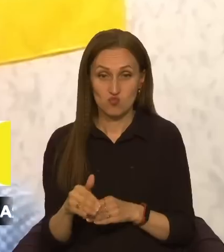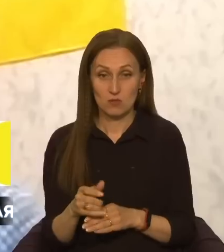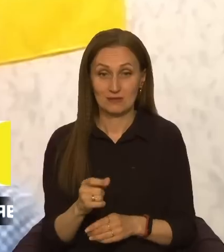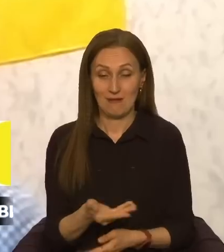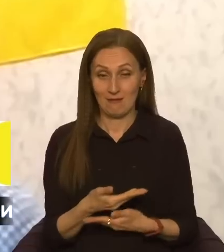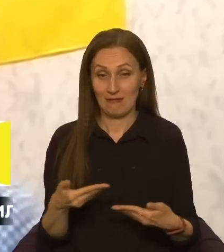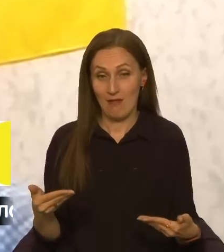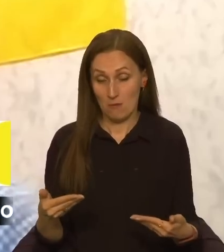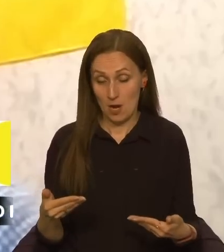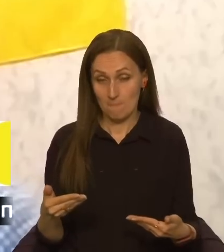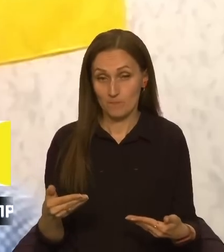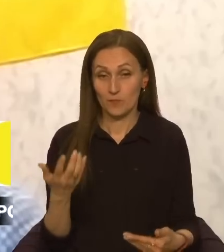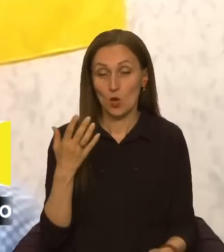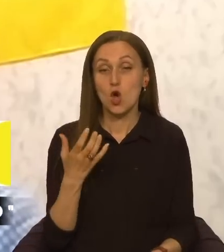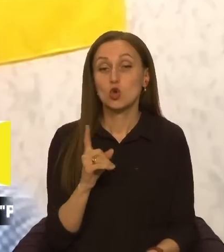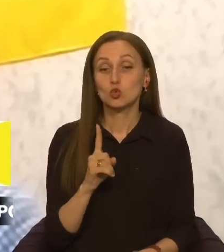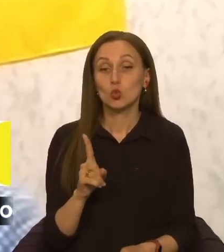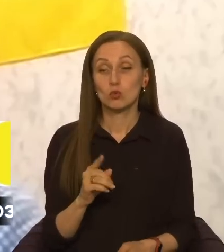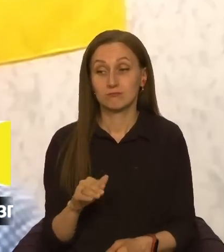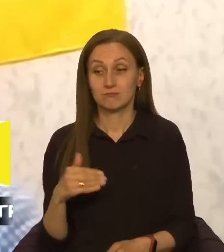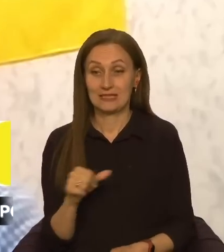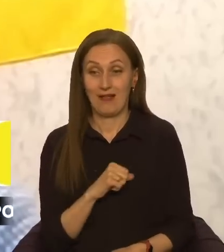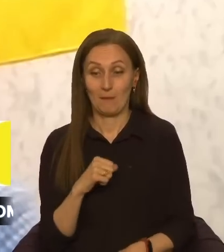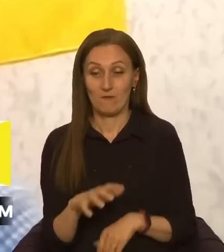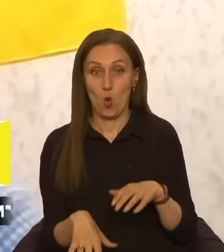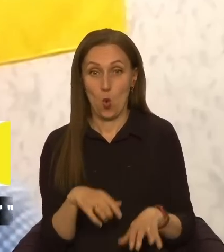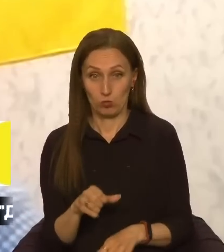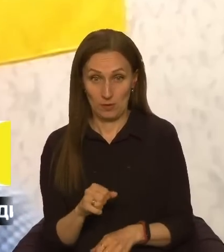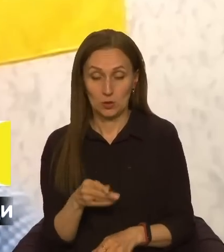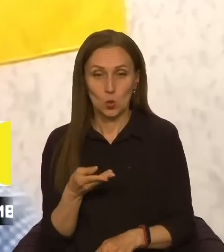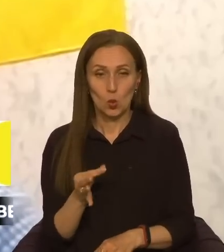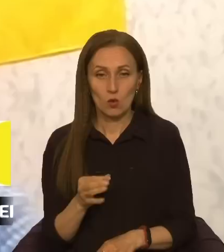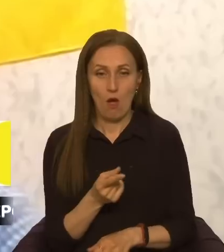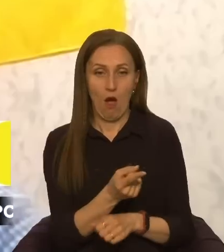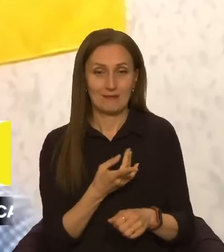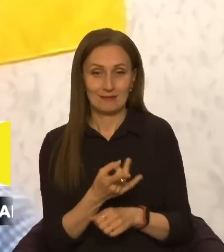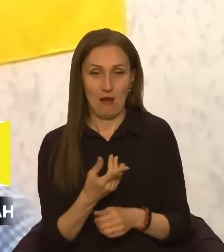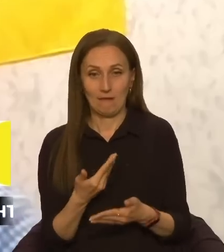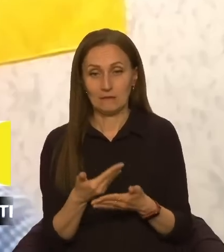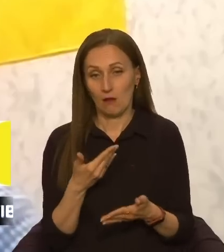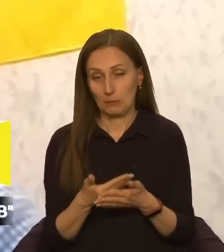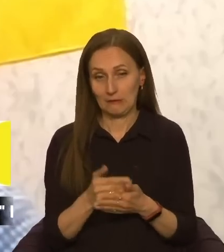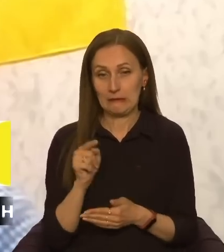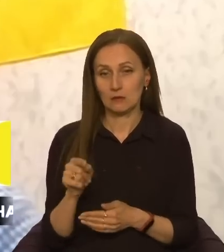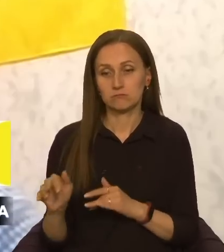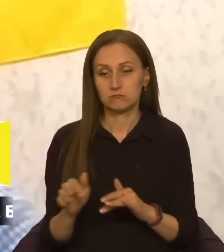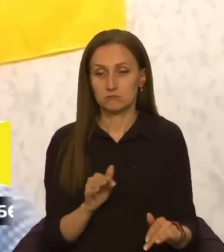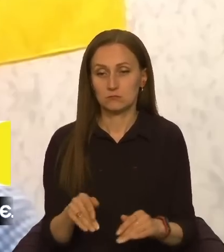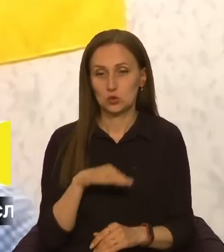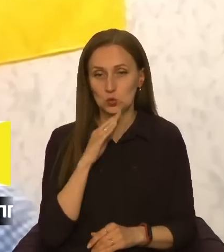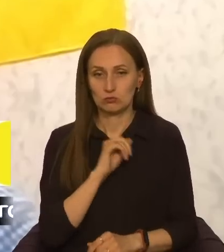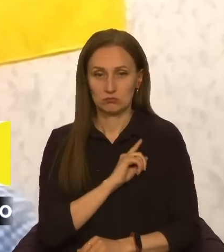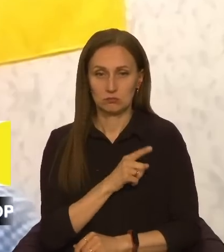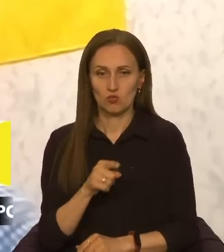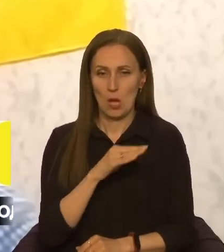нами. Щодо з боку самих окупантів, то артилерія, наприклад, там діє достатньо щільно.